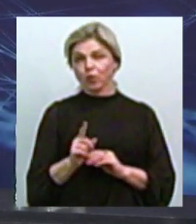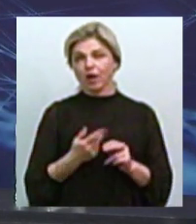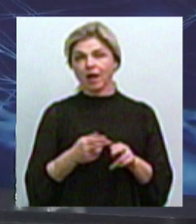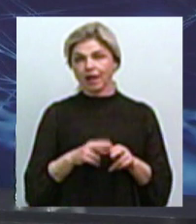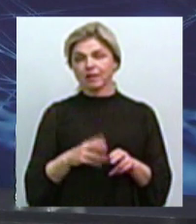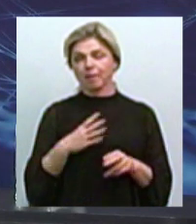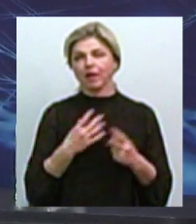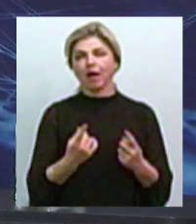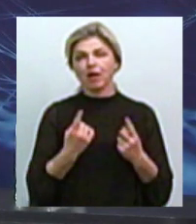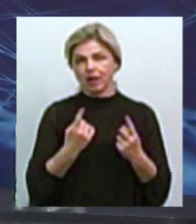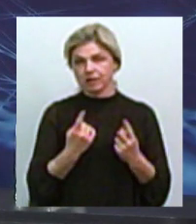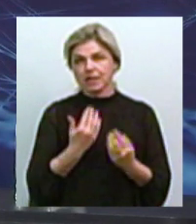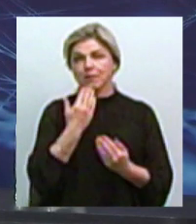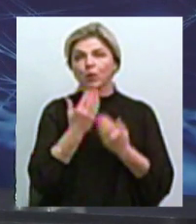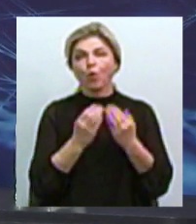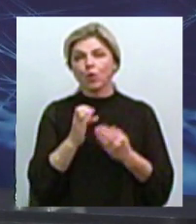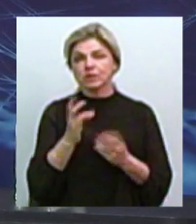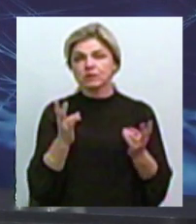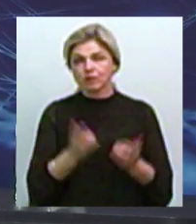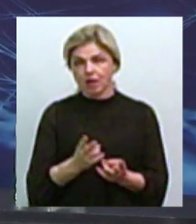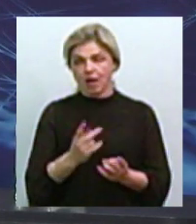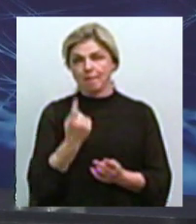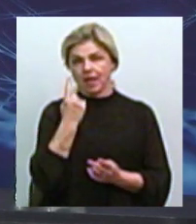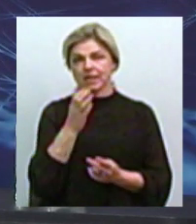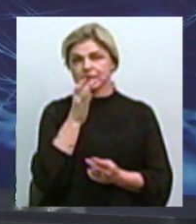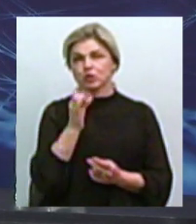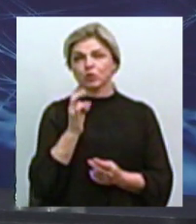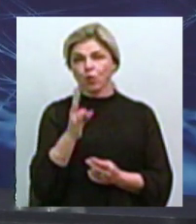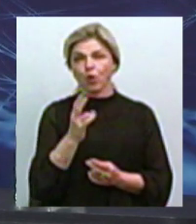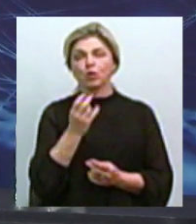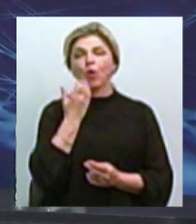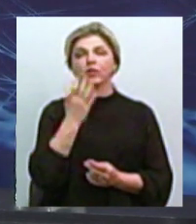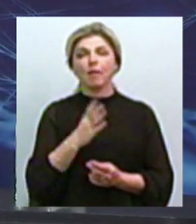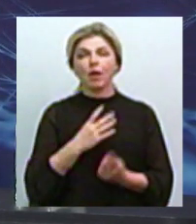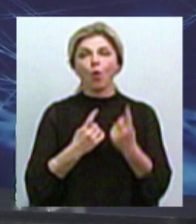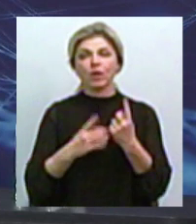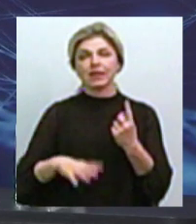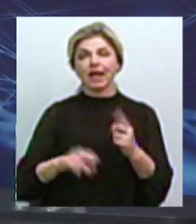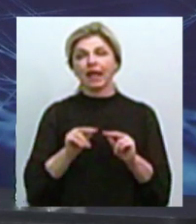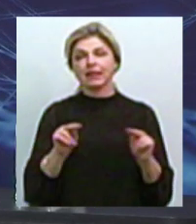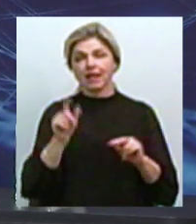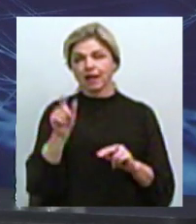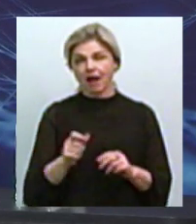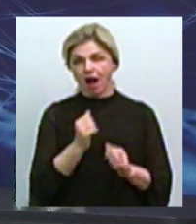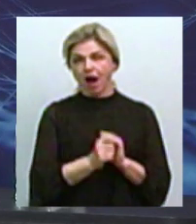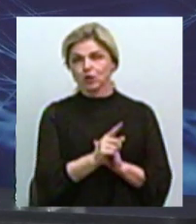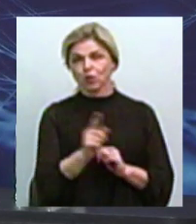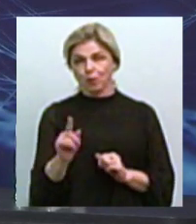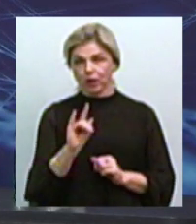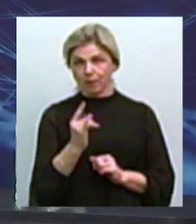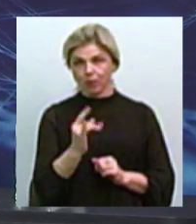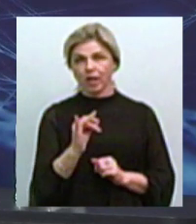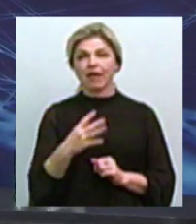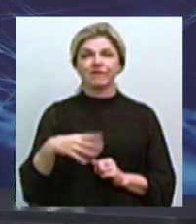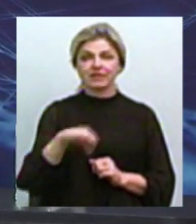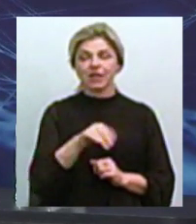был колоссальный спрос еще в первом сезоне, когда был только один тренинг каждому ребенку. И у нас все люди,